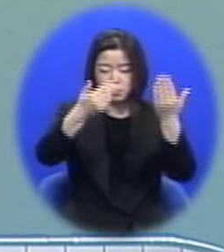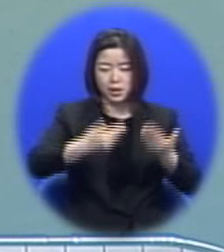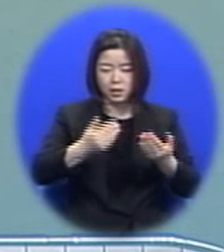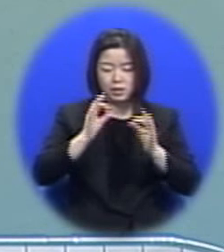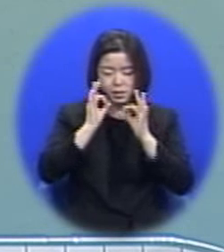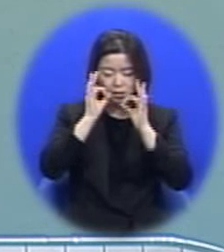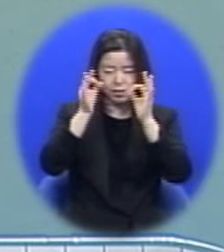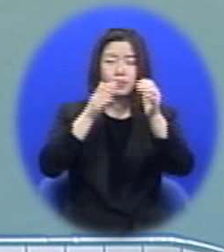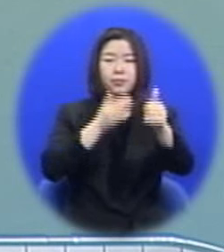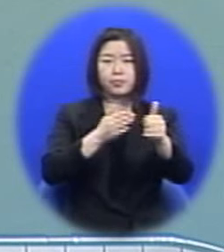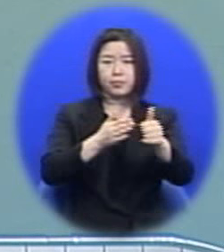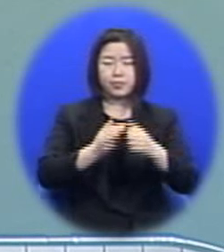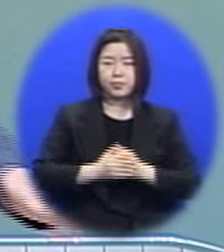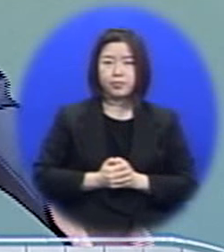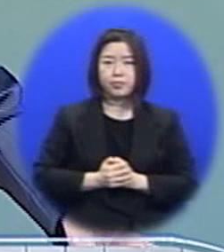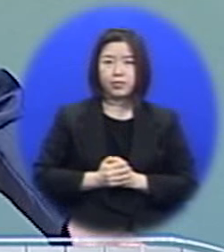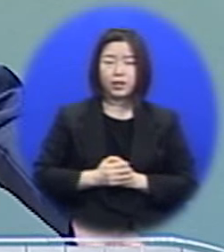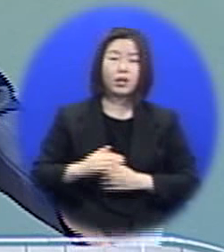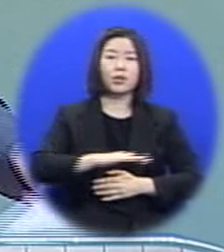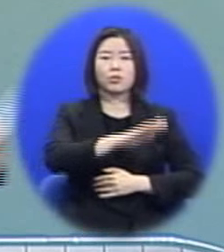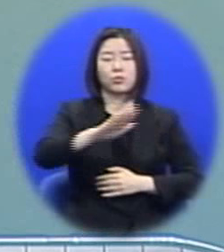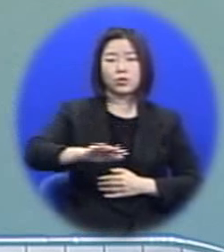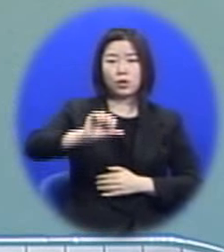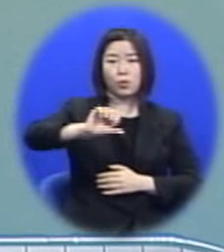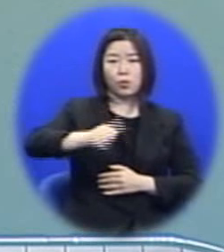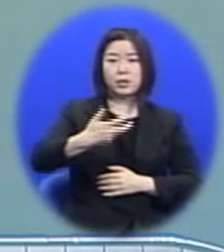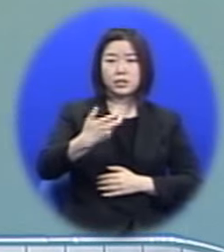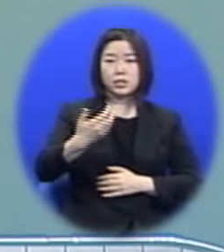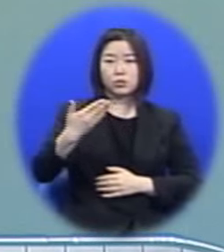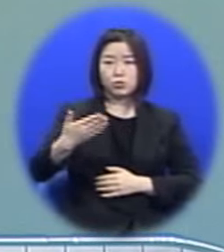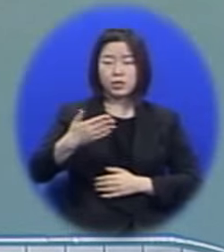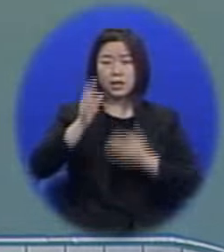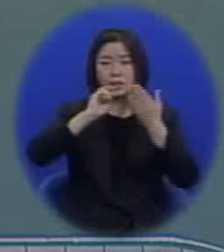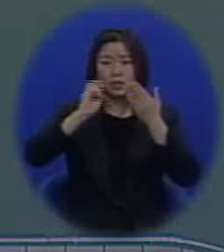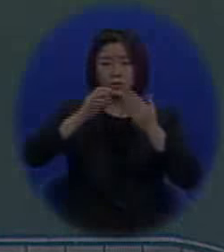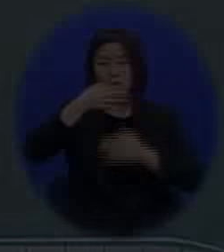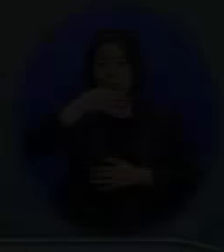바랍니다. 우리 579장 찬송을 부르고 기도하겠습니다.